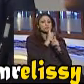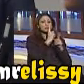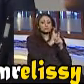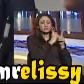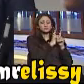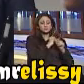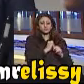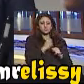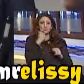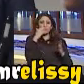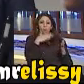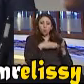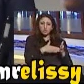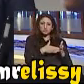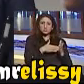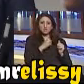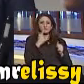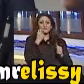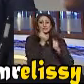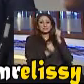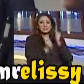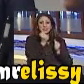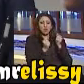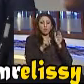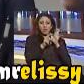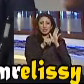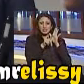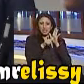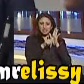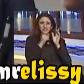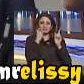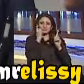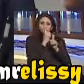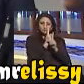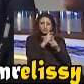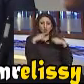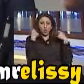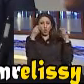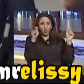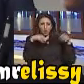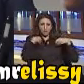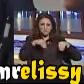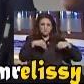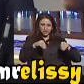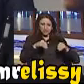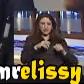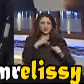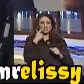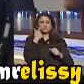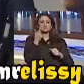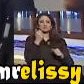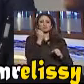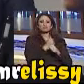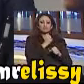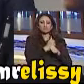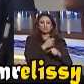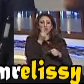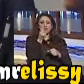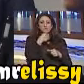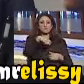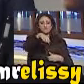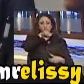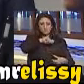الموظف وسواق التاكسي وبياع جرايد واللي على باب الله واقف بعربية